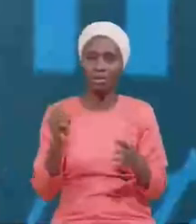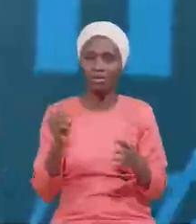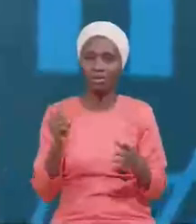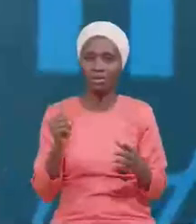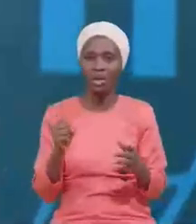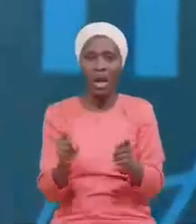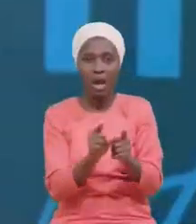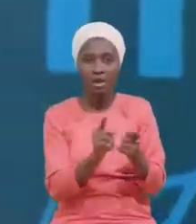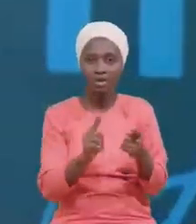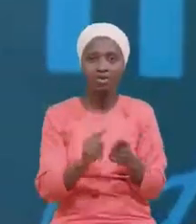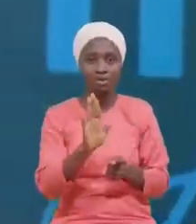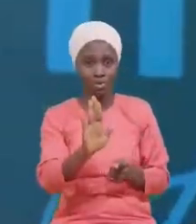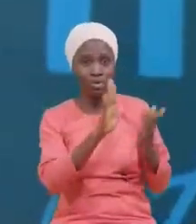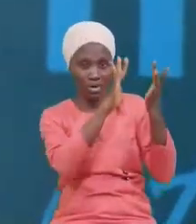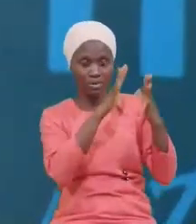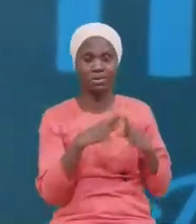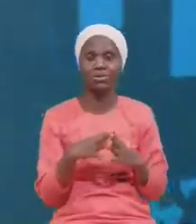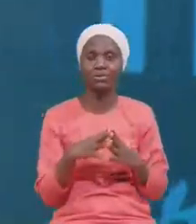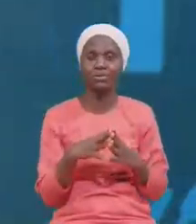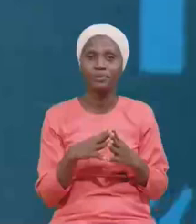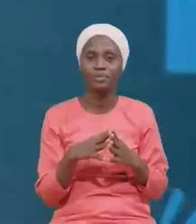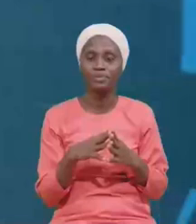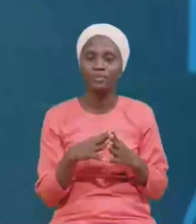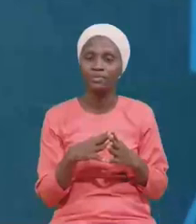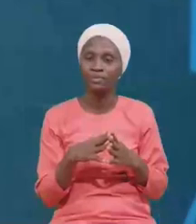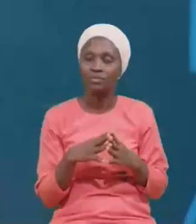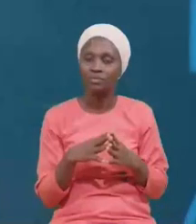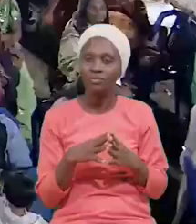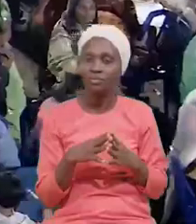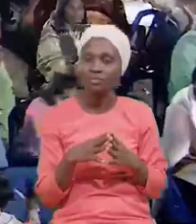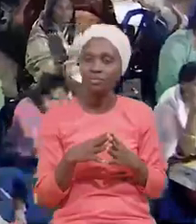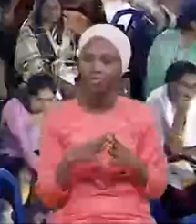il vient selon votre attente. Numéro 2.